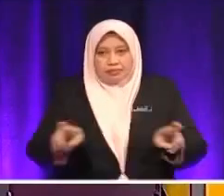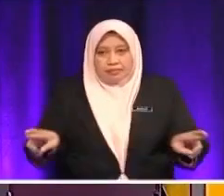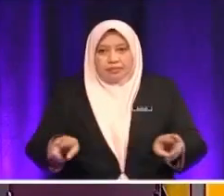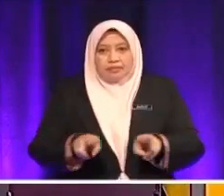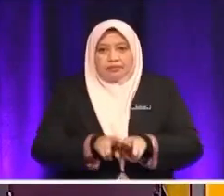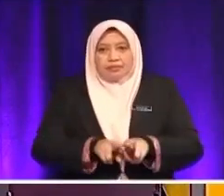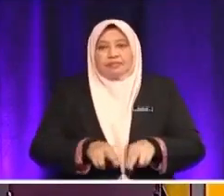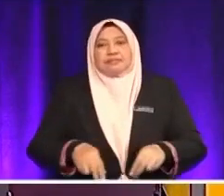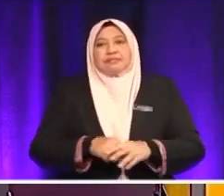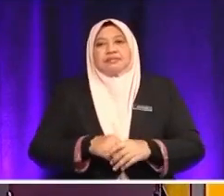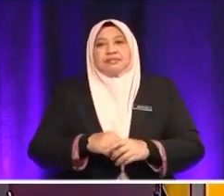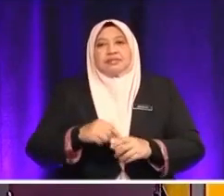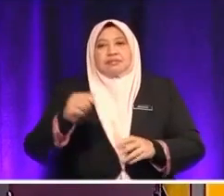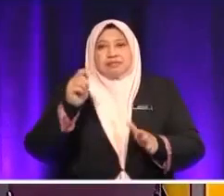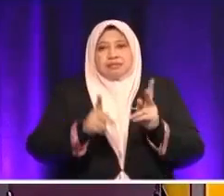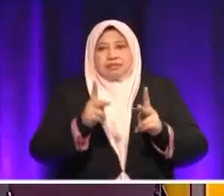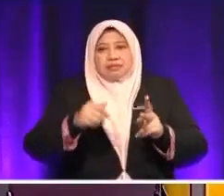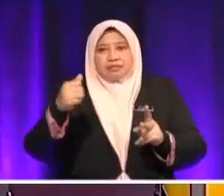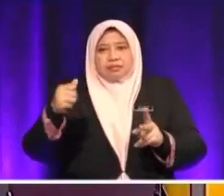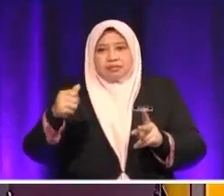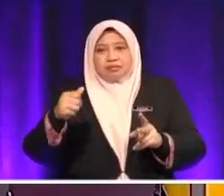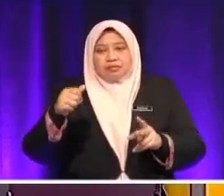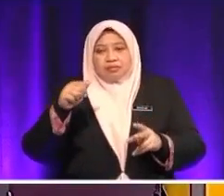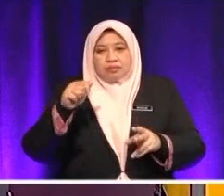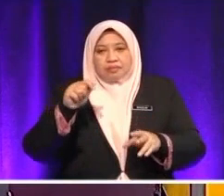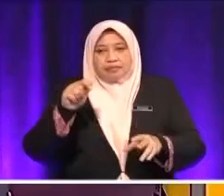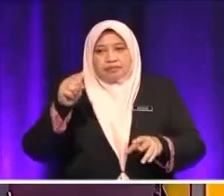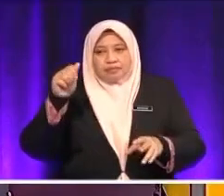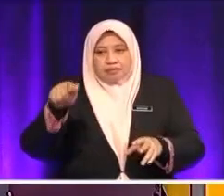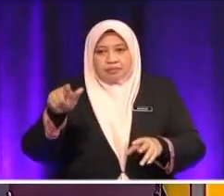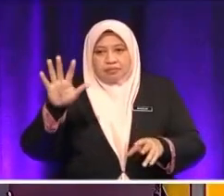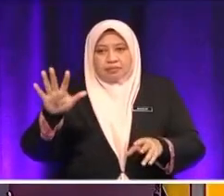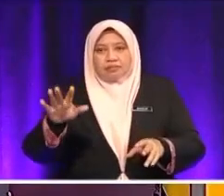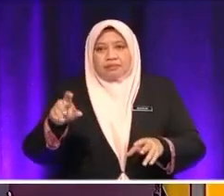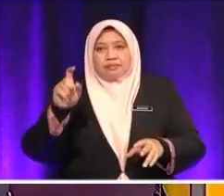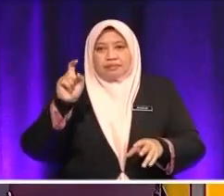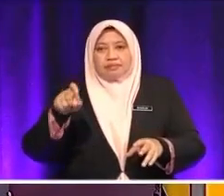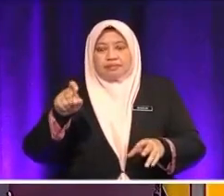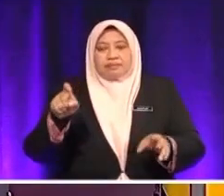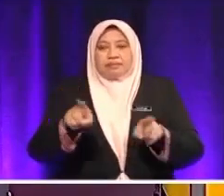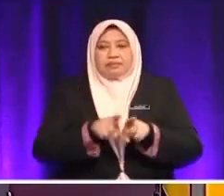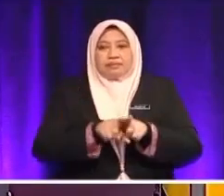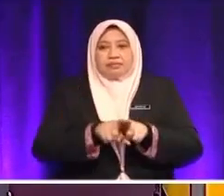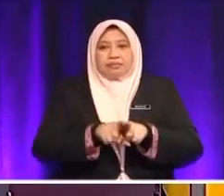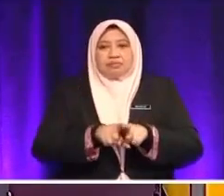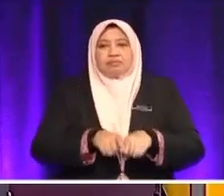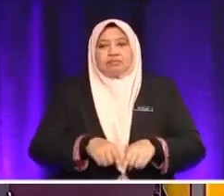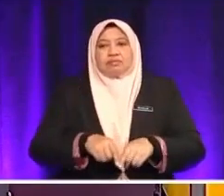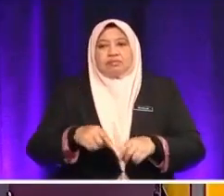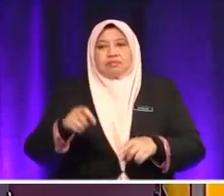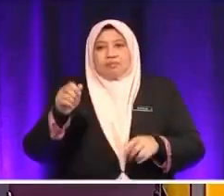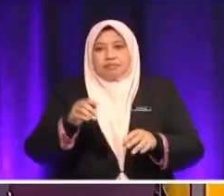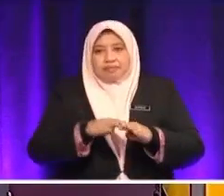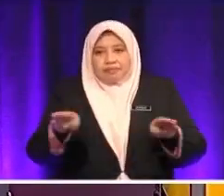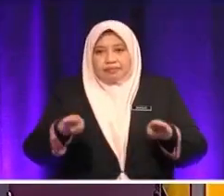puluhan lima kemudian jadi 15 25 maksudnya bezelnya adalah 5 ah jadi di sini pun biasanya